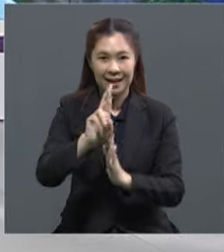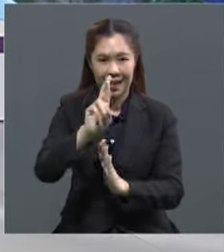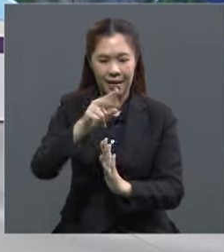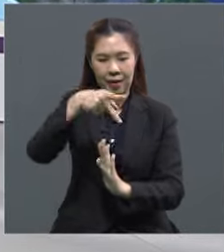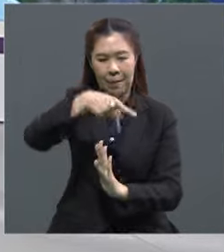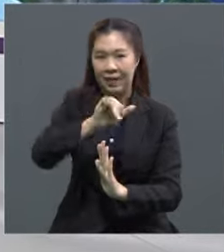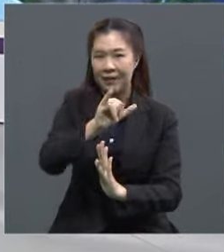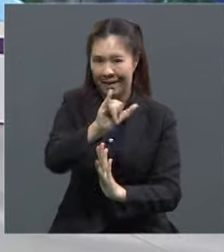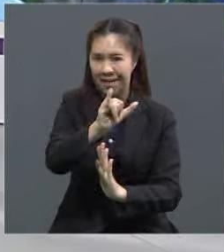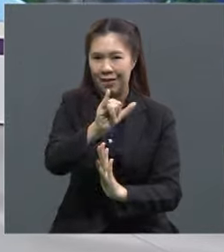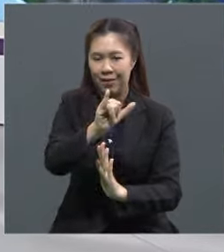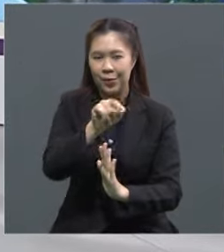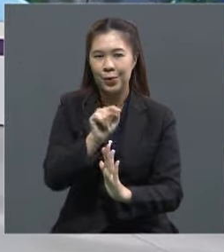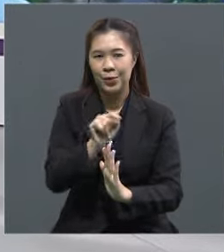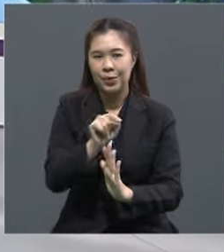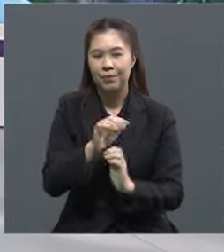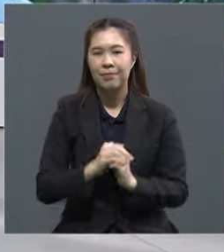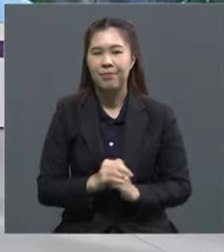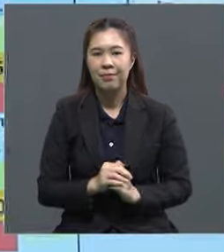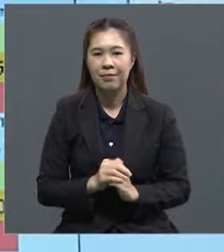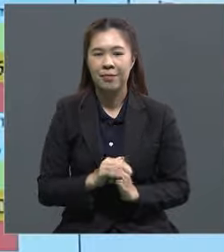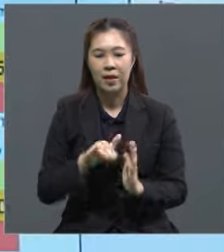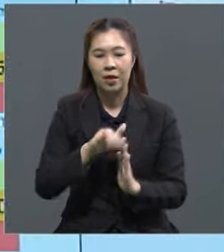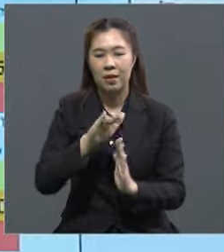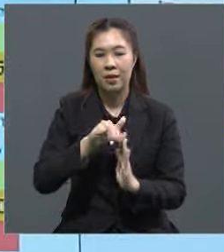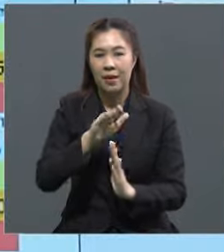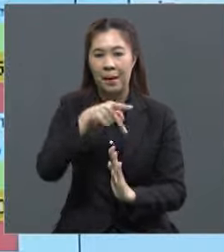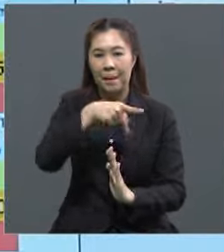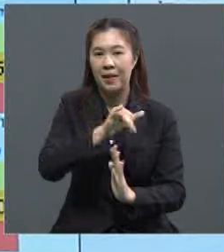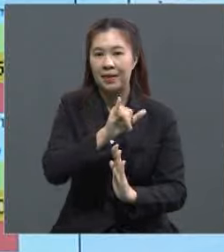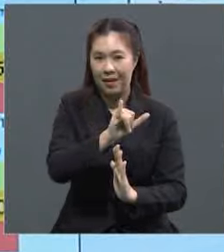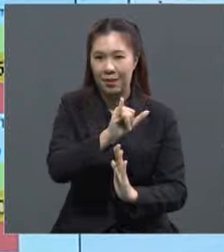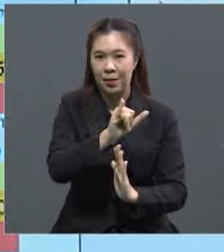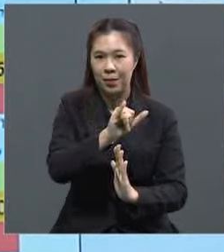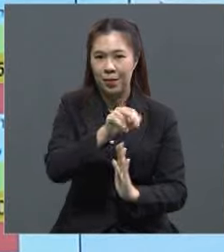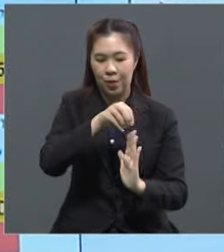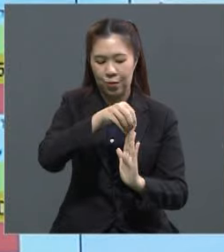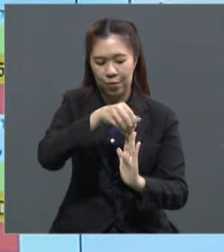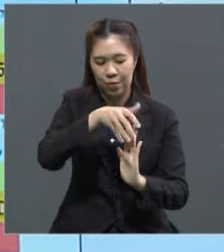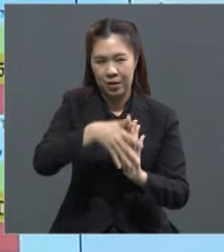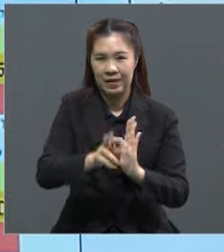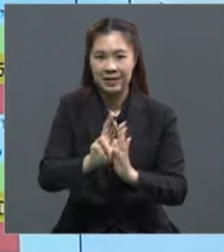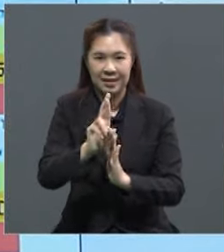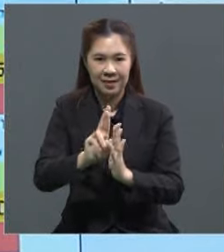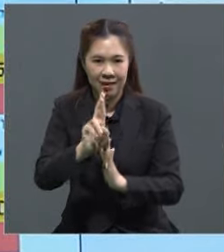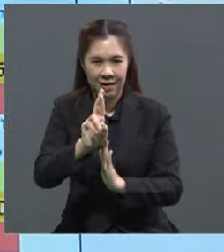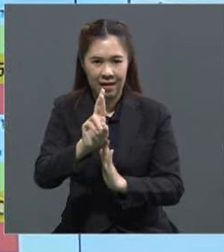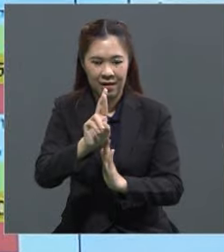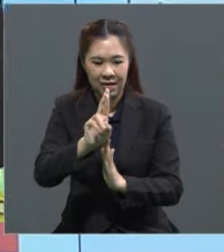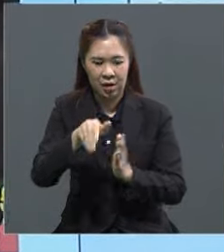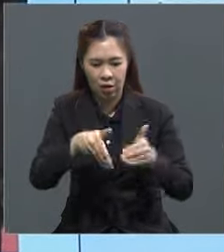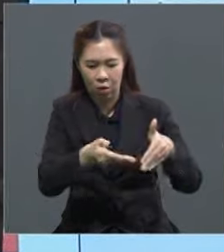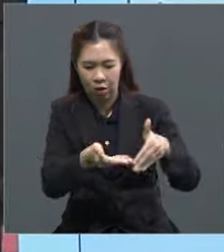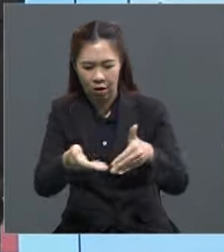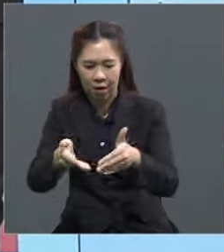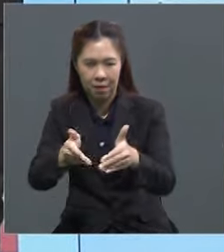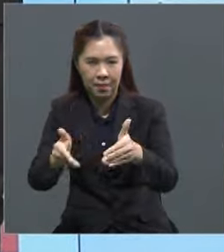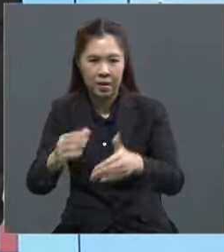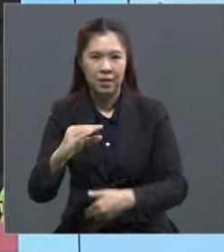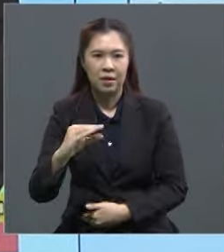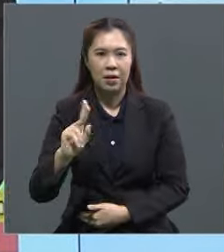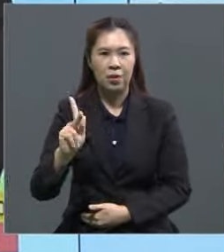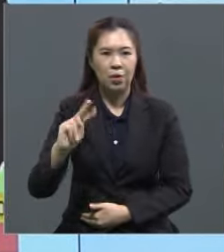พะเยาเนี่ยคือพะเยาเนี่ยก็เป็นต้นน้ำอิงก็จะไปสุดท้ายแล้วก็จะไปที่จังหวัดเชียงรายที่จะลงไปแม่น้ำโขงแล้วก็